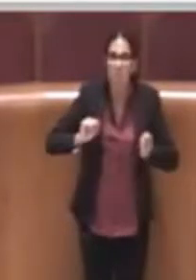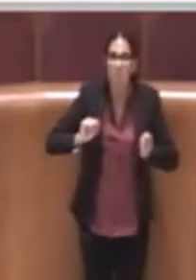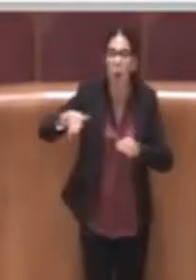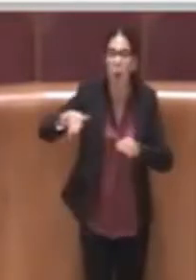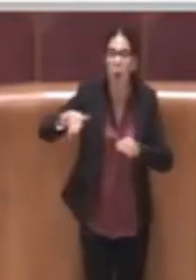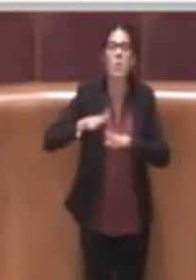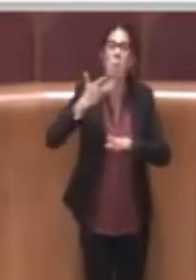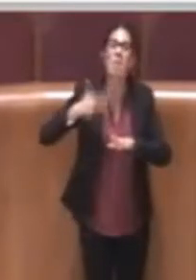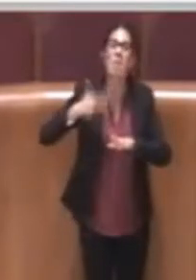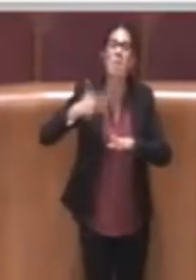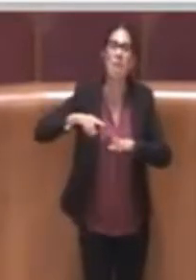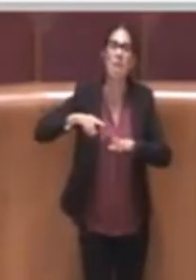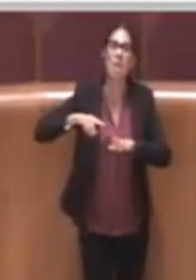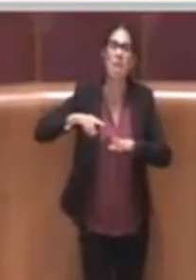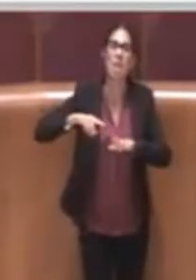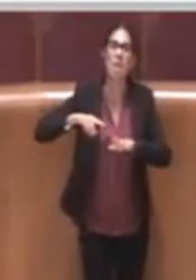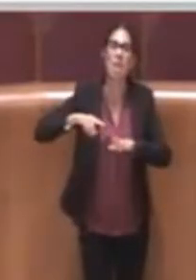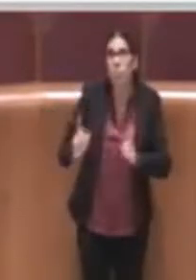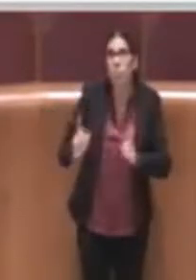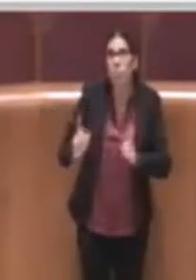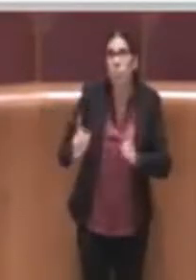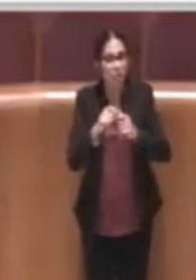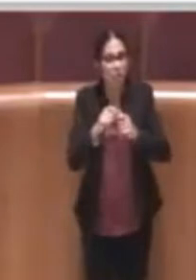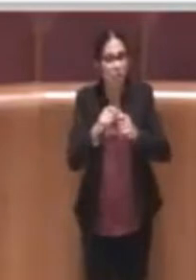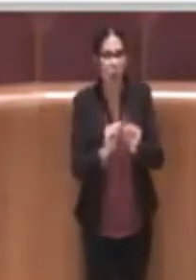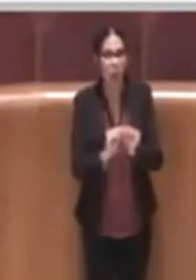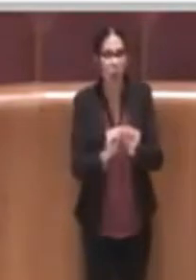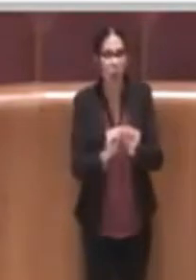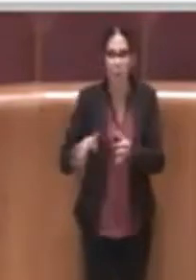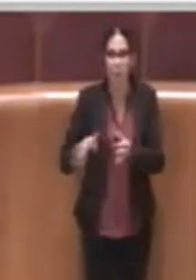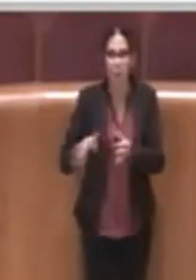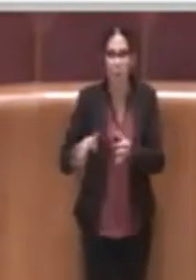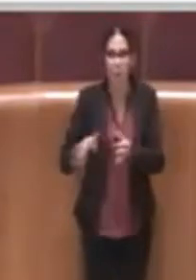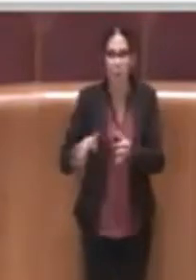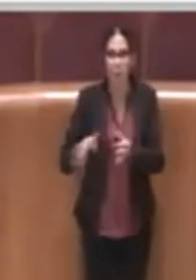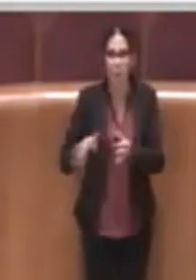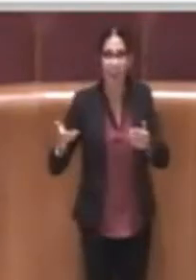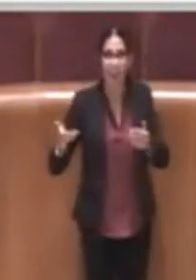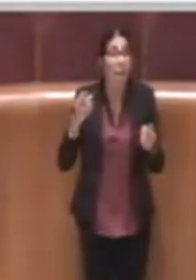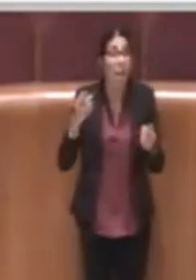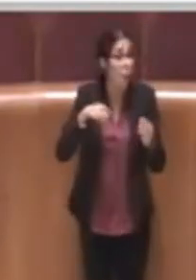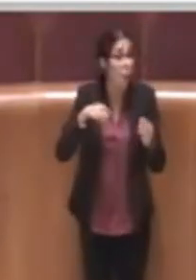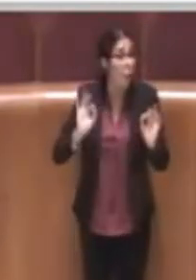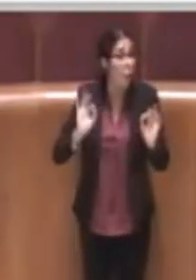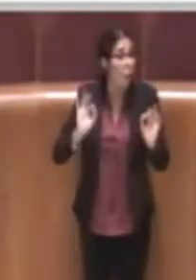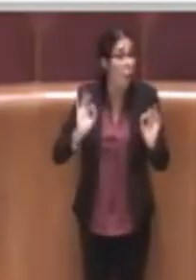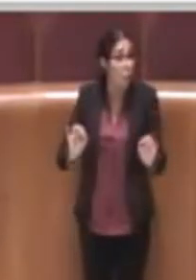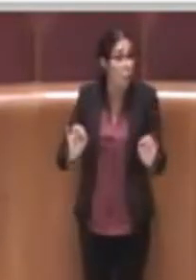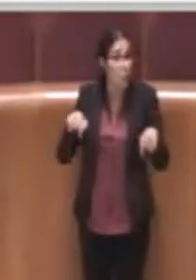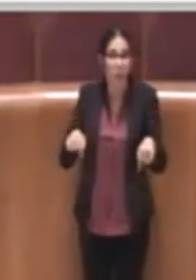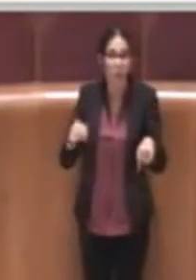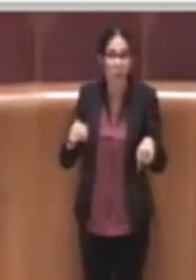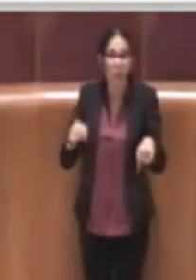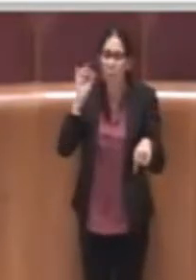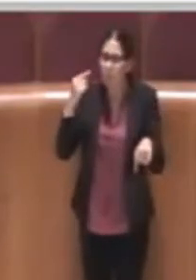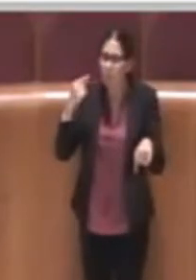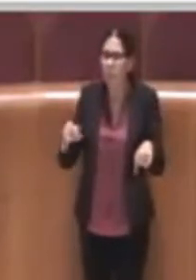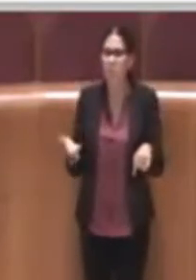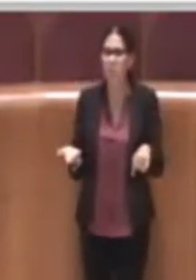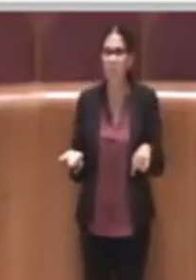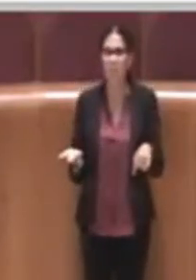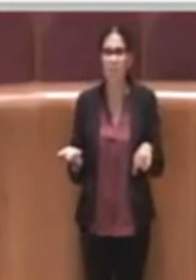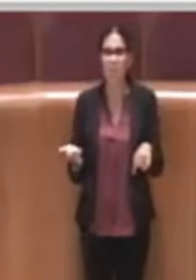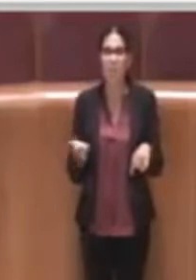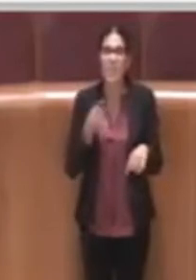di città e noi siamo qui, come dicevamo, un po' tutti per fare esattamente questo. Quindi per noi il tema di